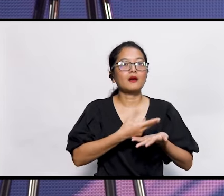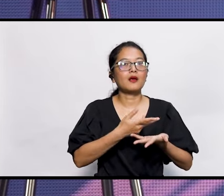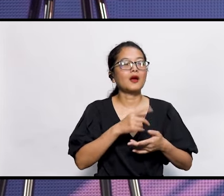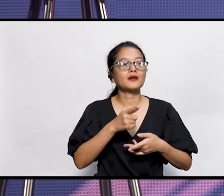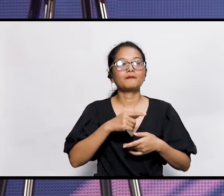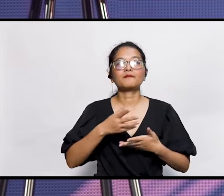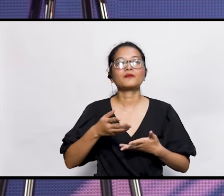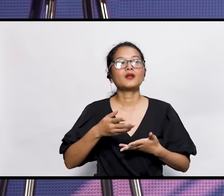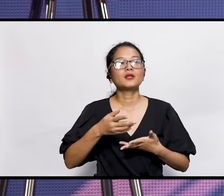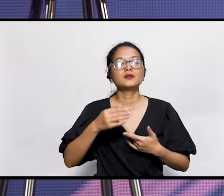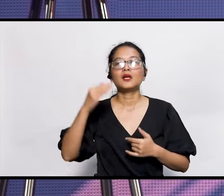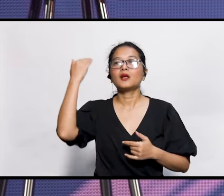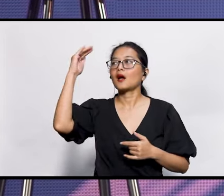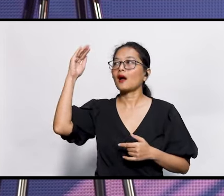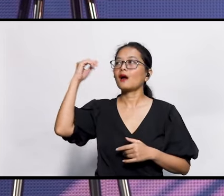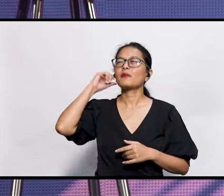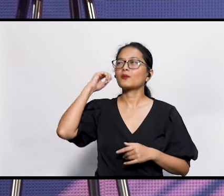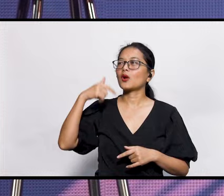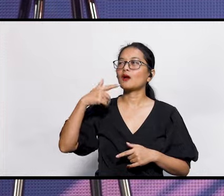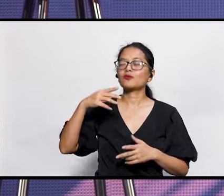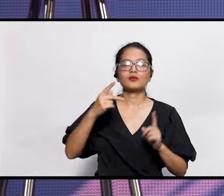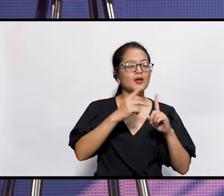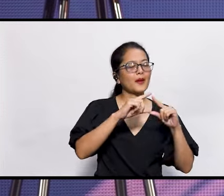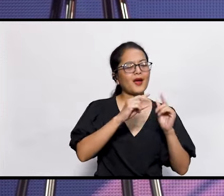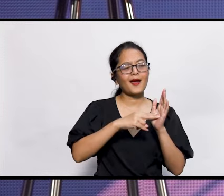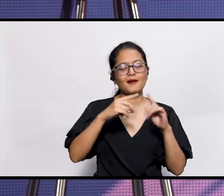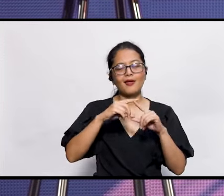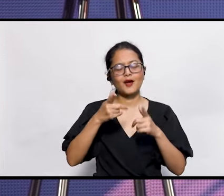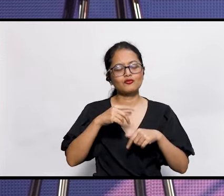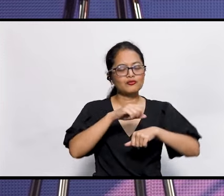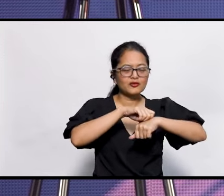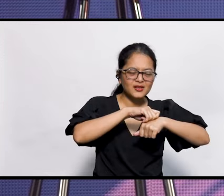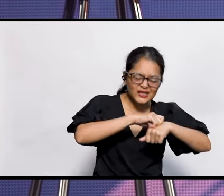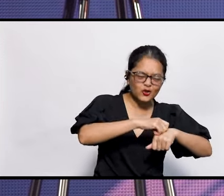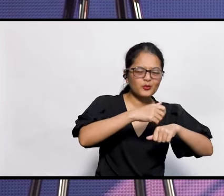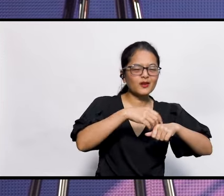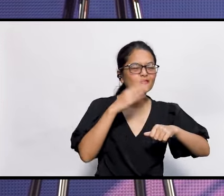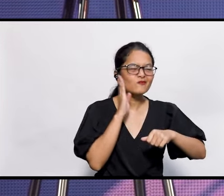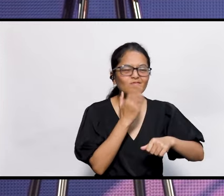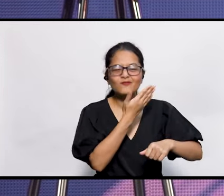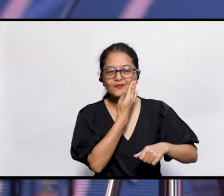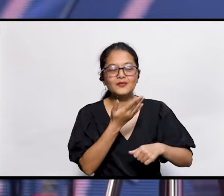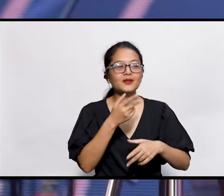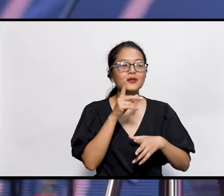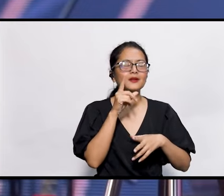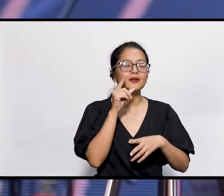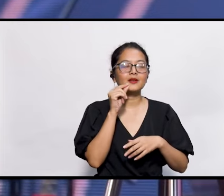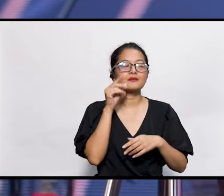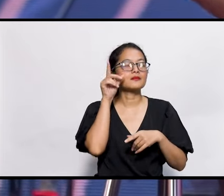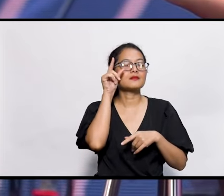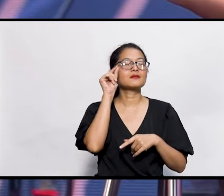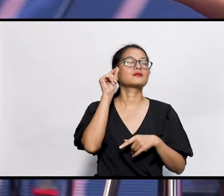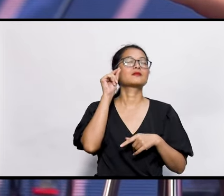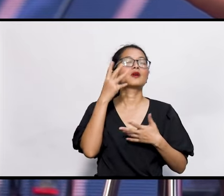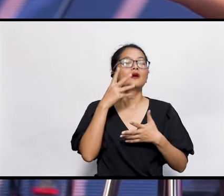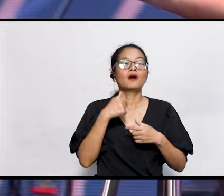driver saya coba telepon suaminya Saya cubit saya apain diam saja I thought Dead I just